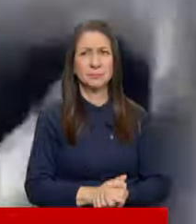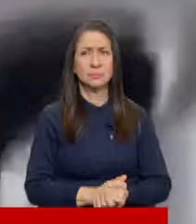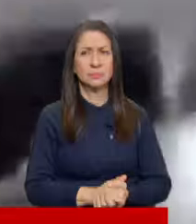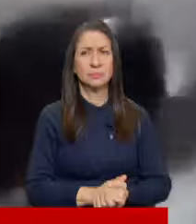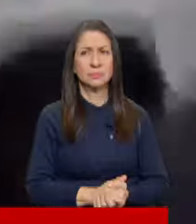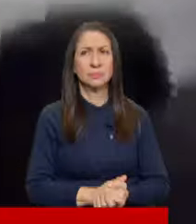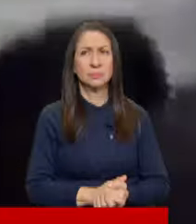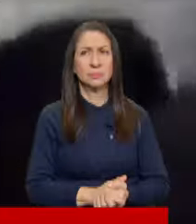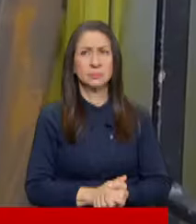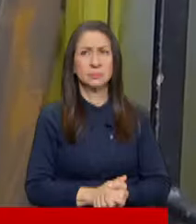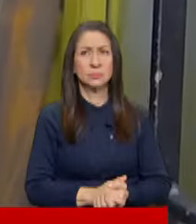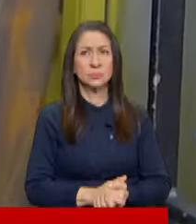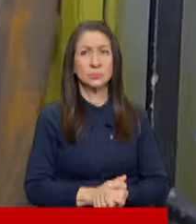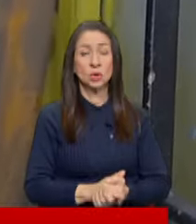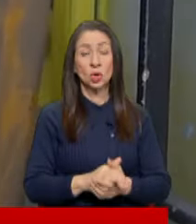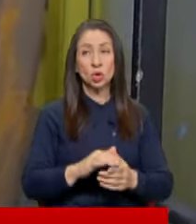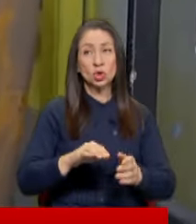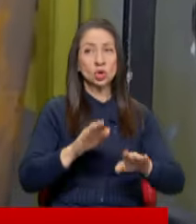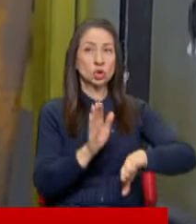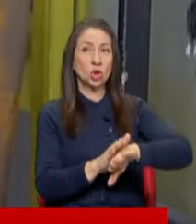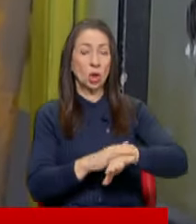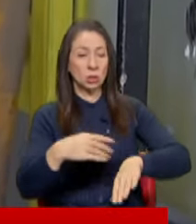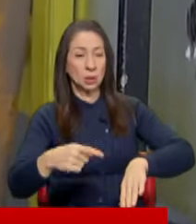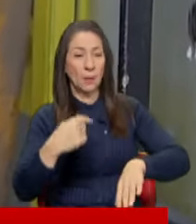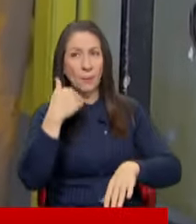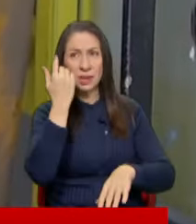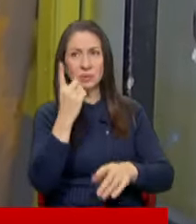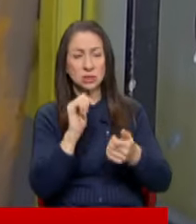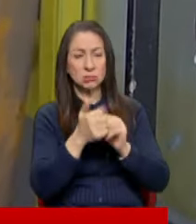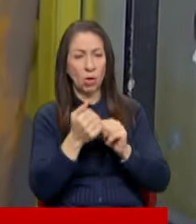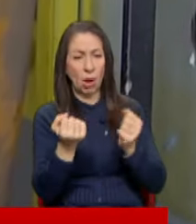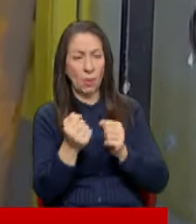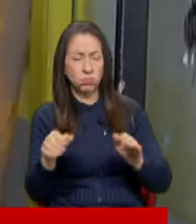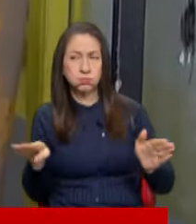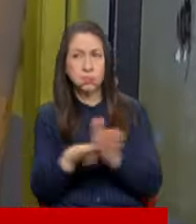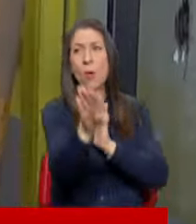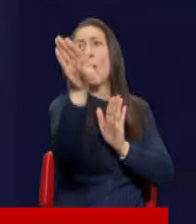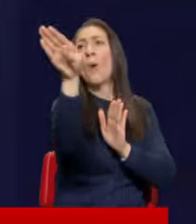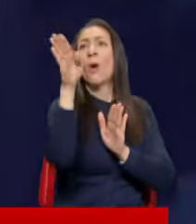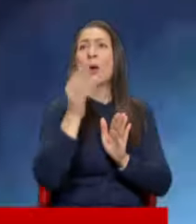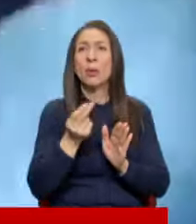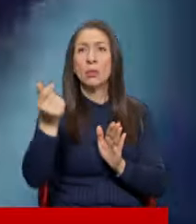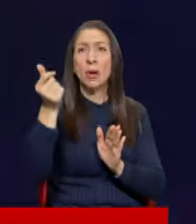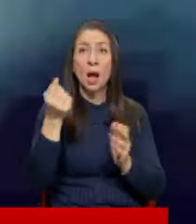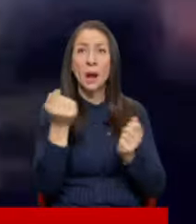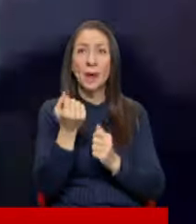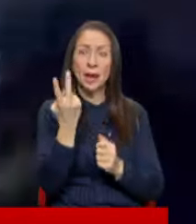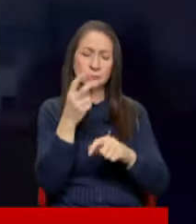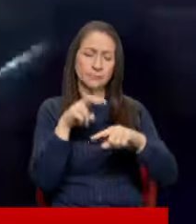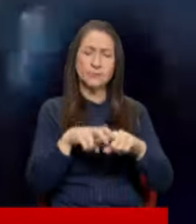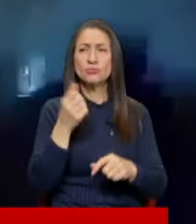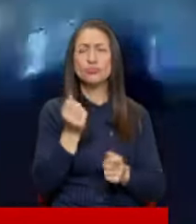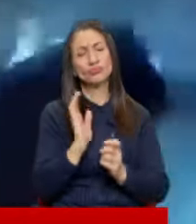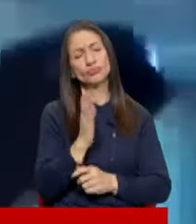istiyor sol tekerime beyaz bir spor araç vurdu ve kaçtı gitti aracına iki yolcusu